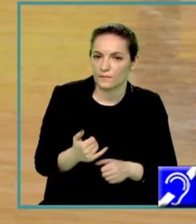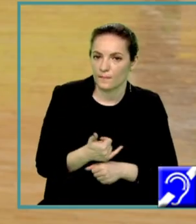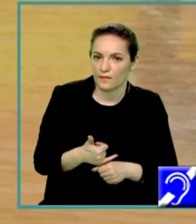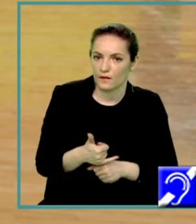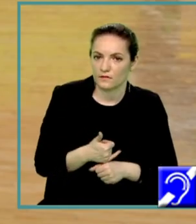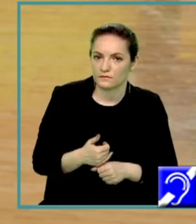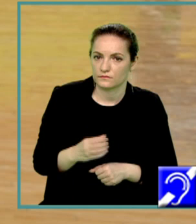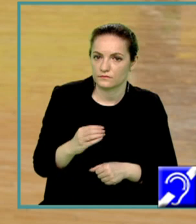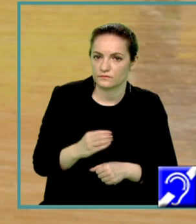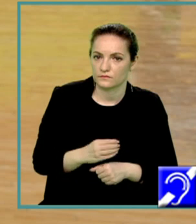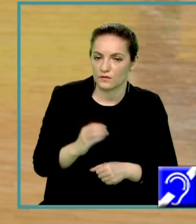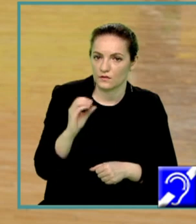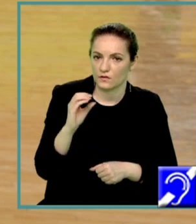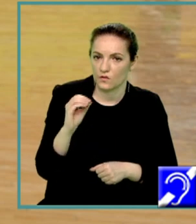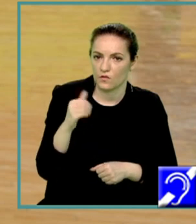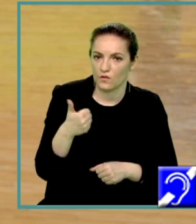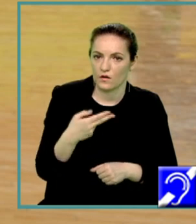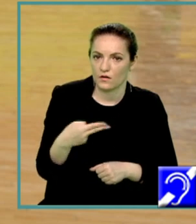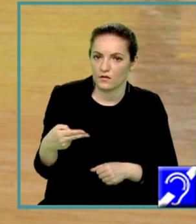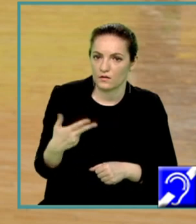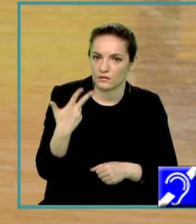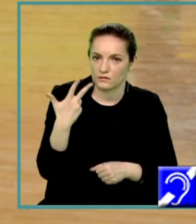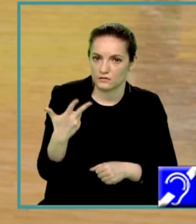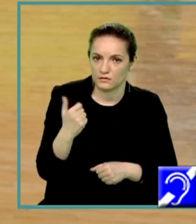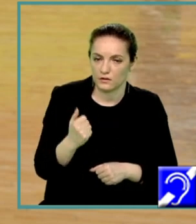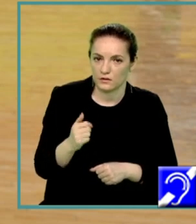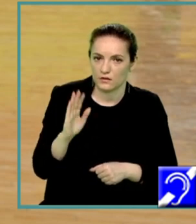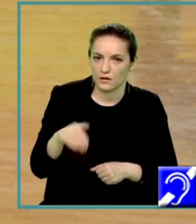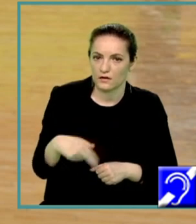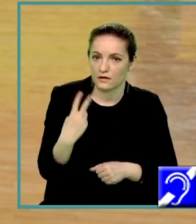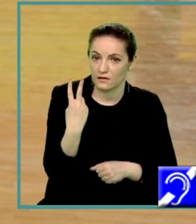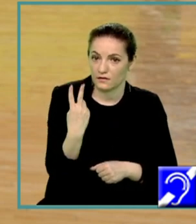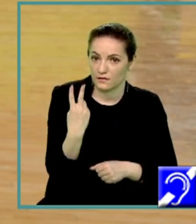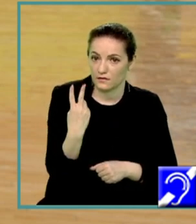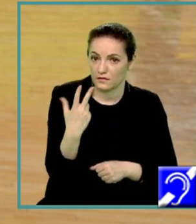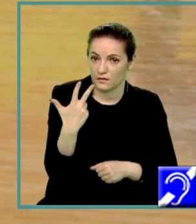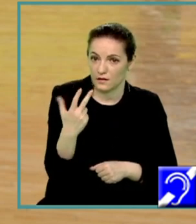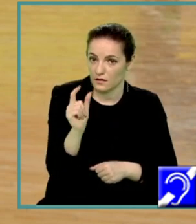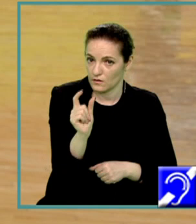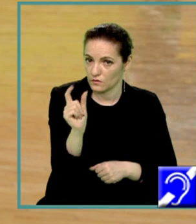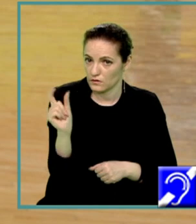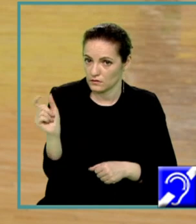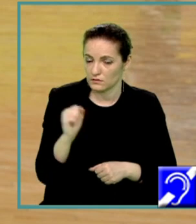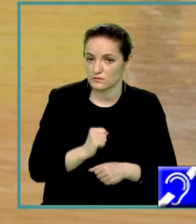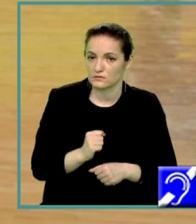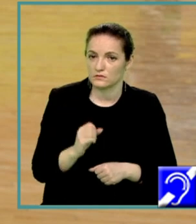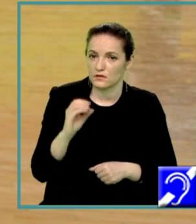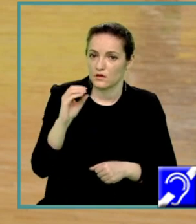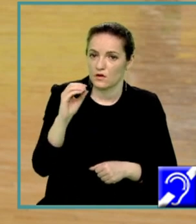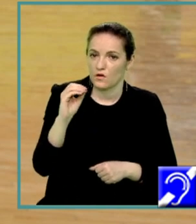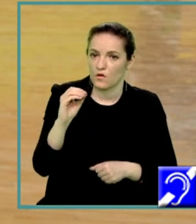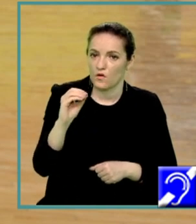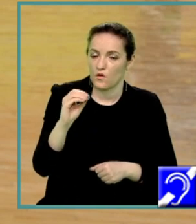Observăm că cateta OA este egală cu 3, deoarece are 3 unități de măsură, cateta OB este egală cu